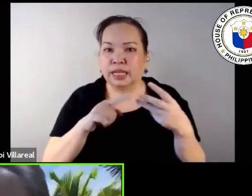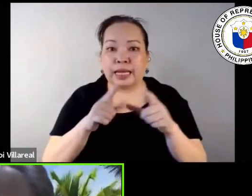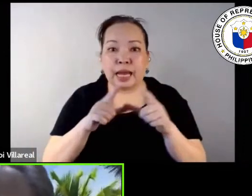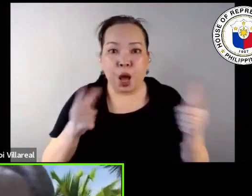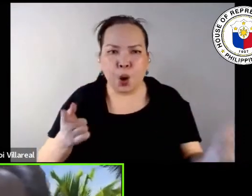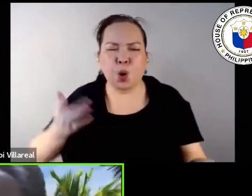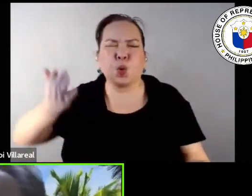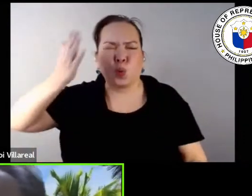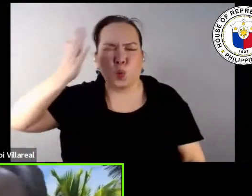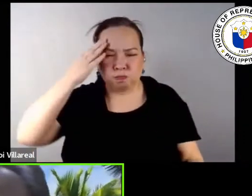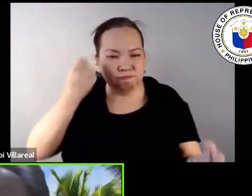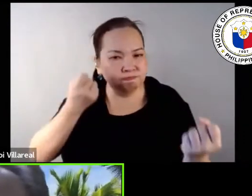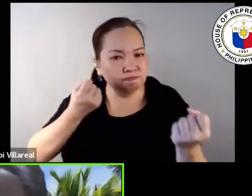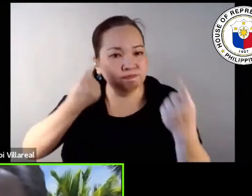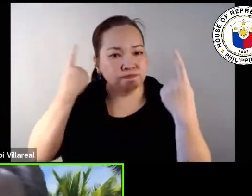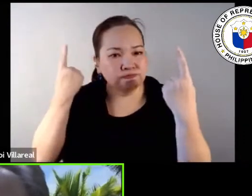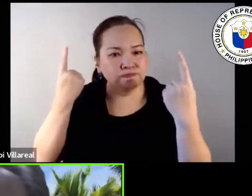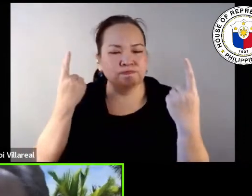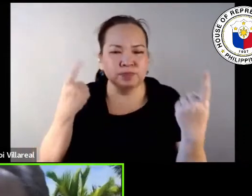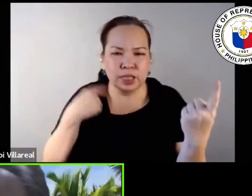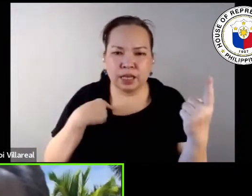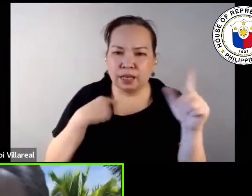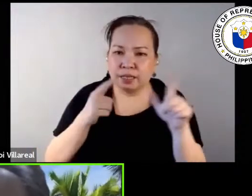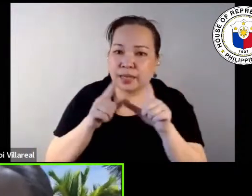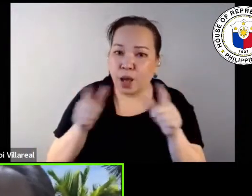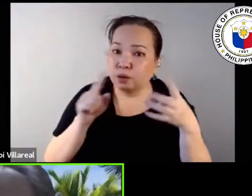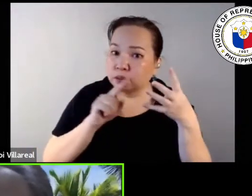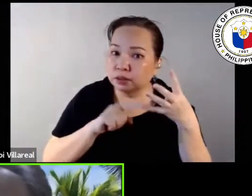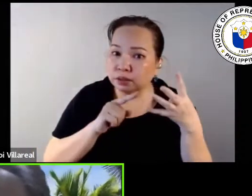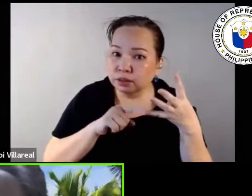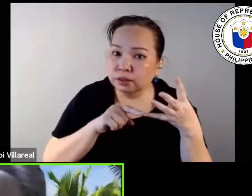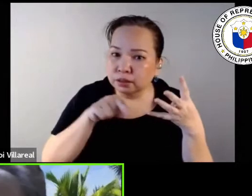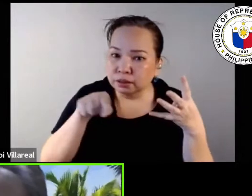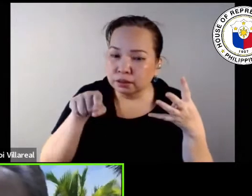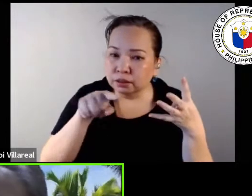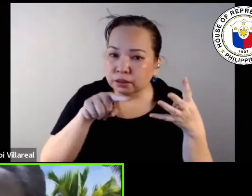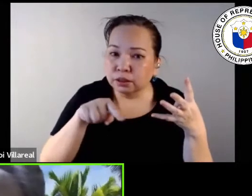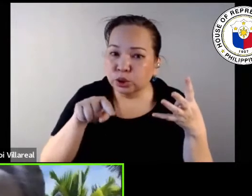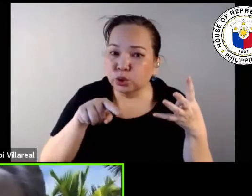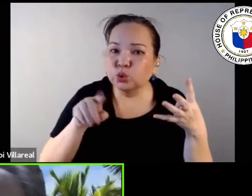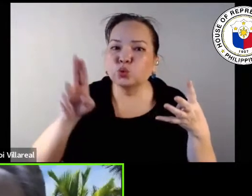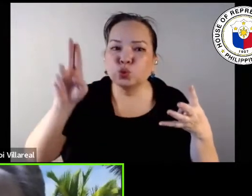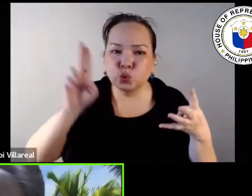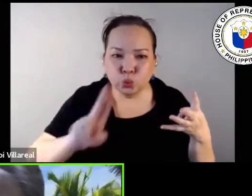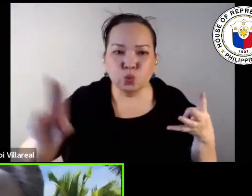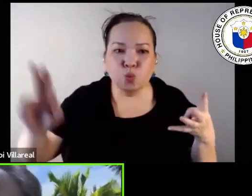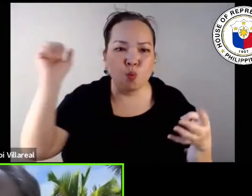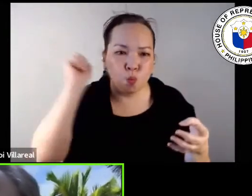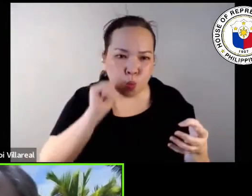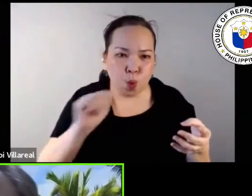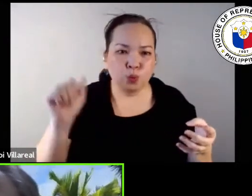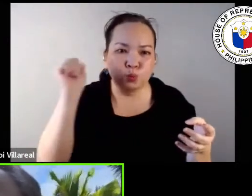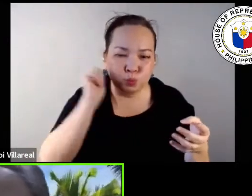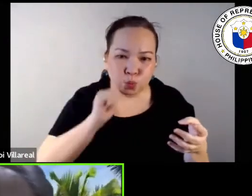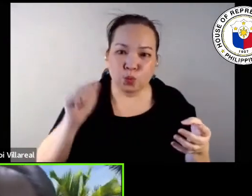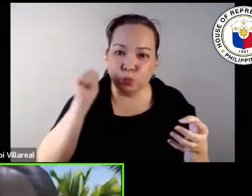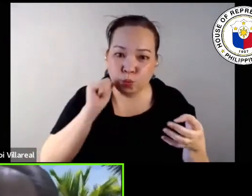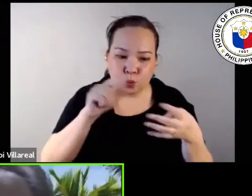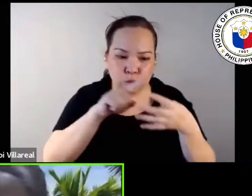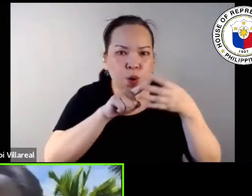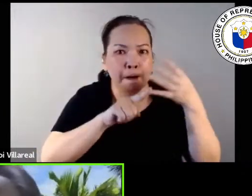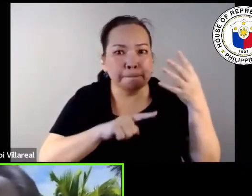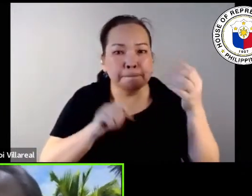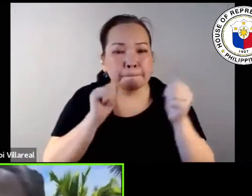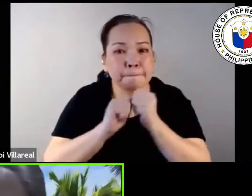know best. And it is the language you use most. Sa makatwid, apat po